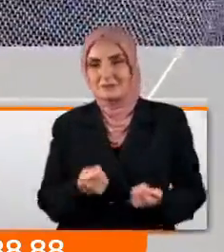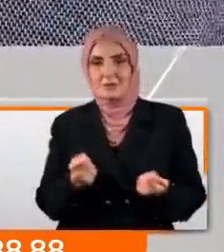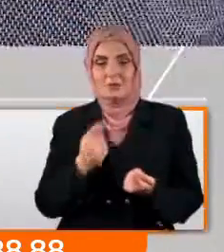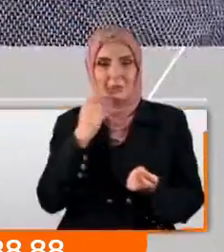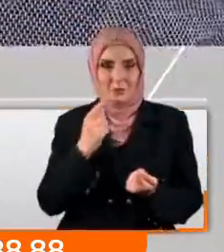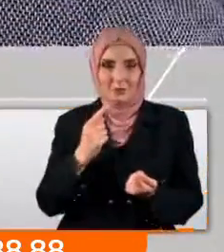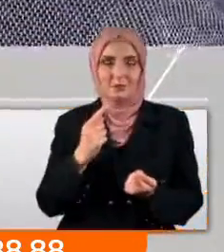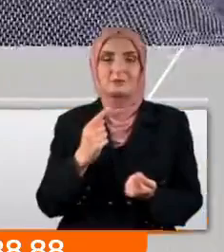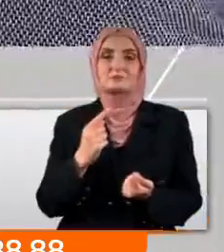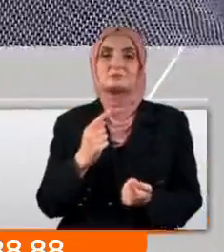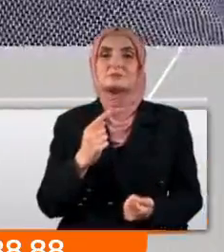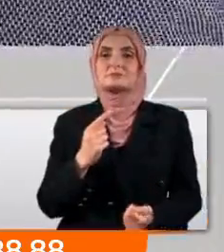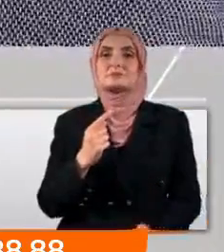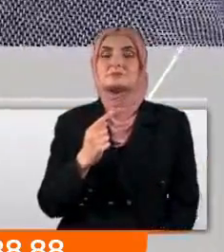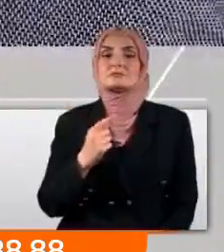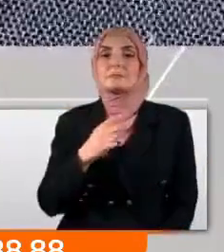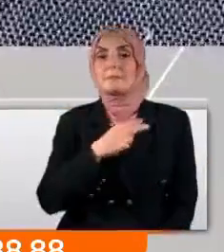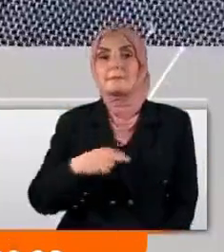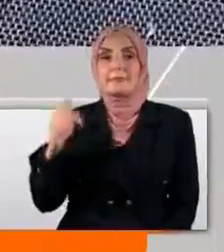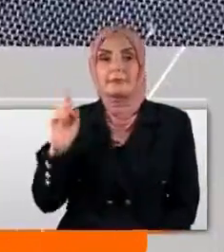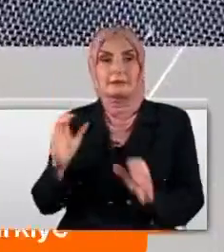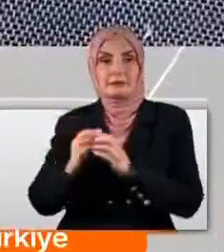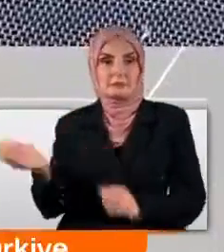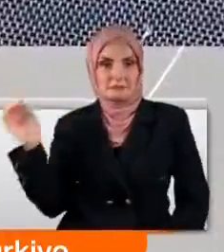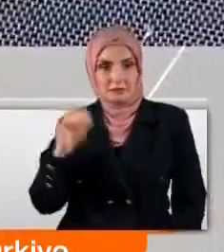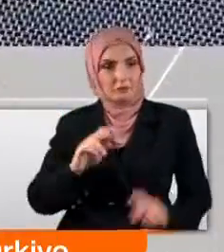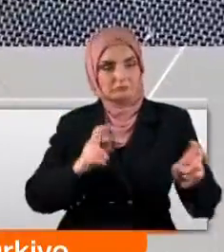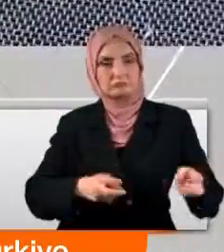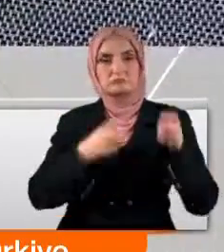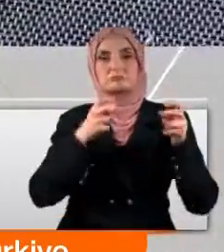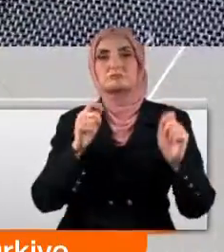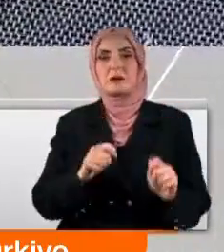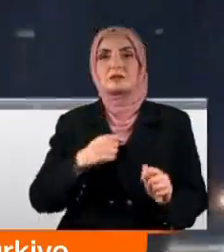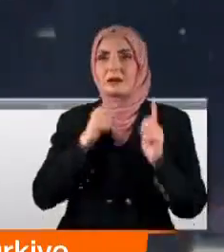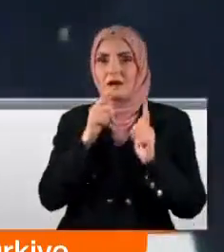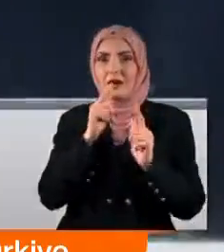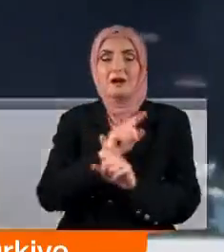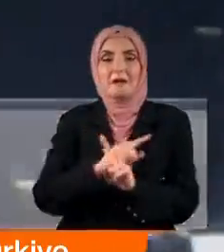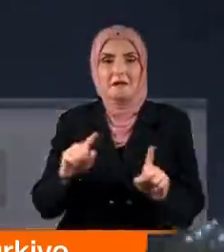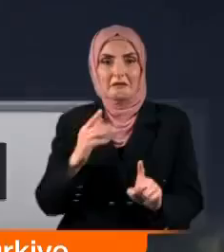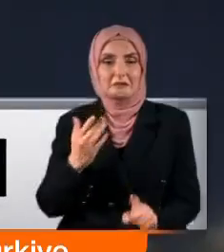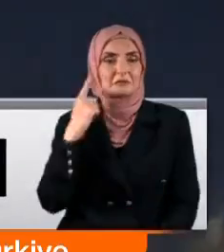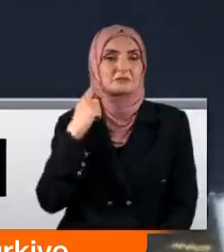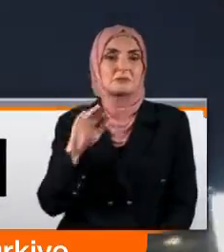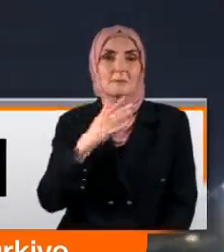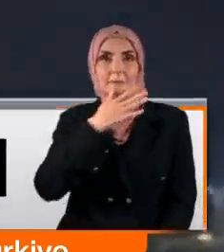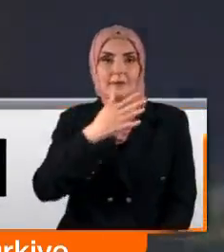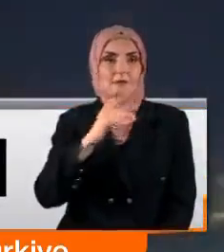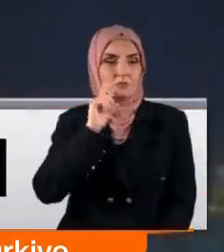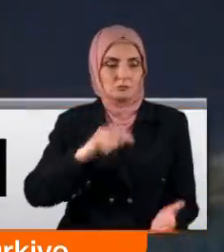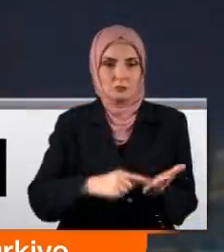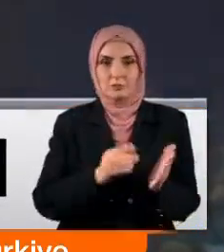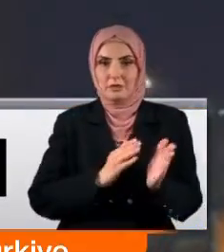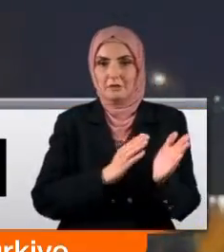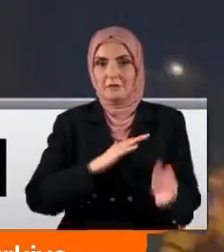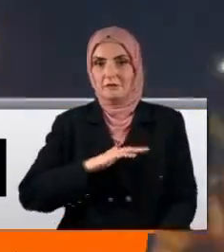çağırarak konteynerimizi kaldırttırdılar yani. Halbuki benim daha sözleşmemde 5 senem var. Ekipler gece yarısı konteyneri kaldırmak